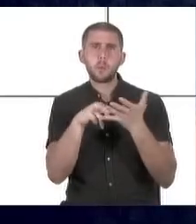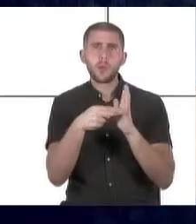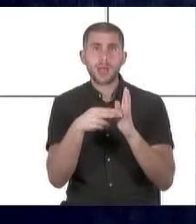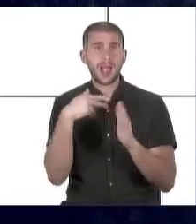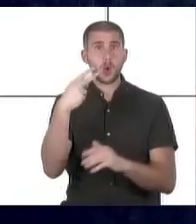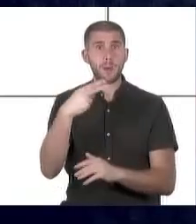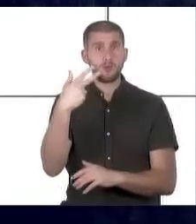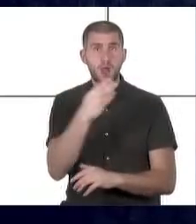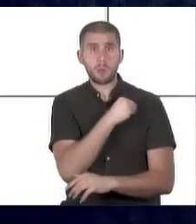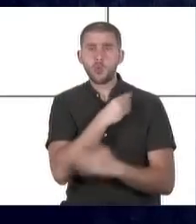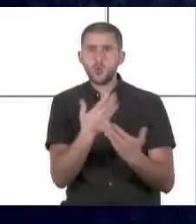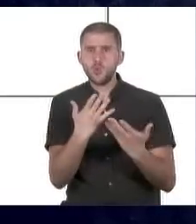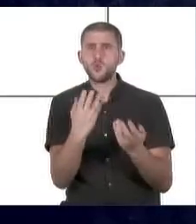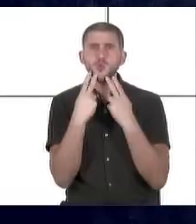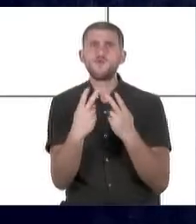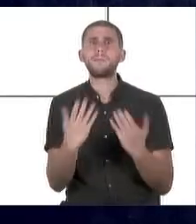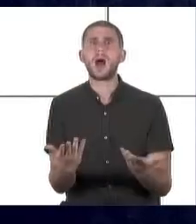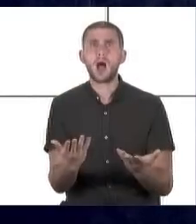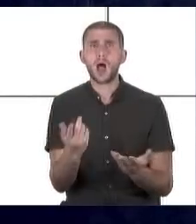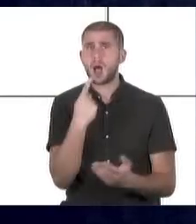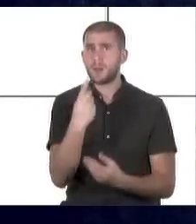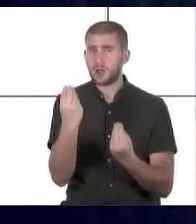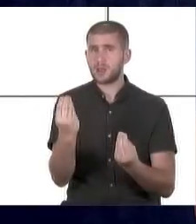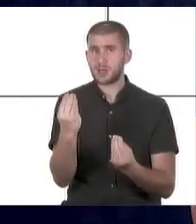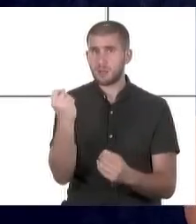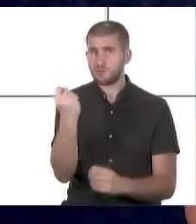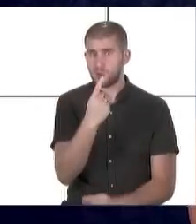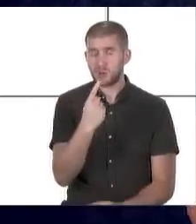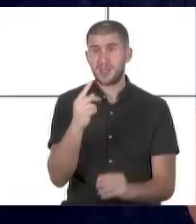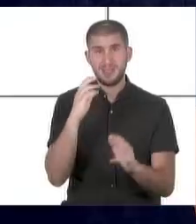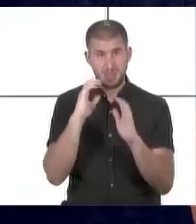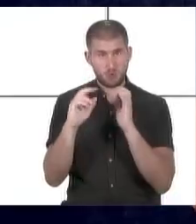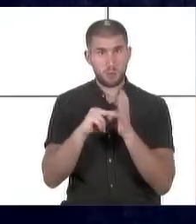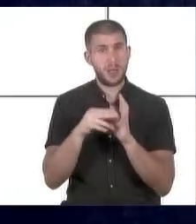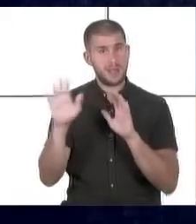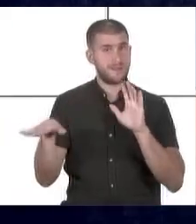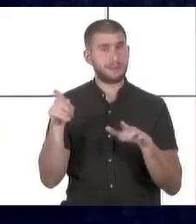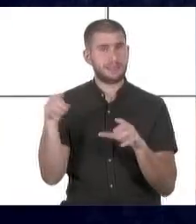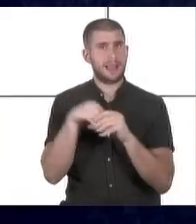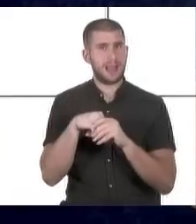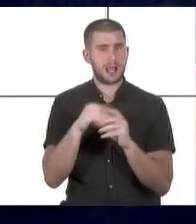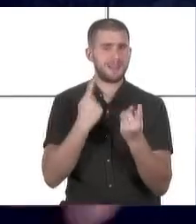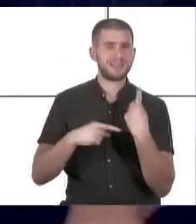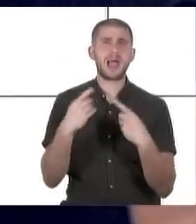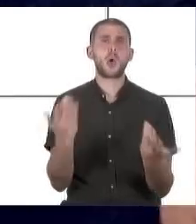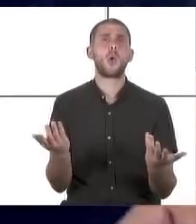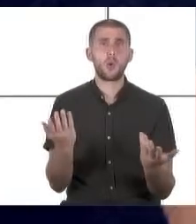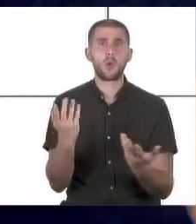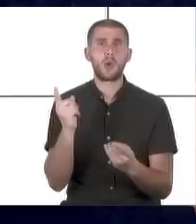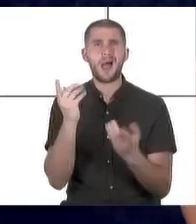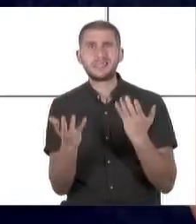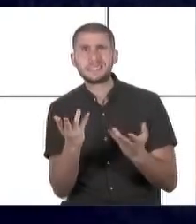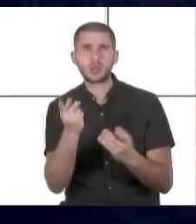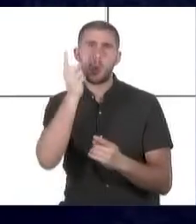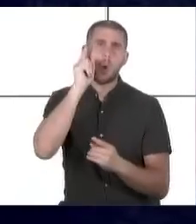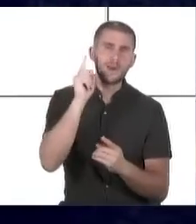יומיים שלושה אמרו לי, תגיד, מה התשובה שלך? מה? אמרתי להם, אמרתי כמה שבועות. התקשורתי פוליטי. גם וגם, כי זה חלק מהתעלולים, הוא הססן, הוא לא יודע